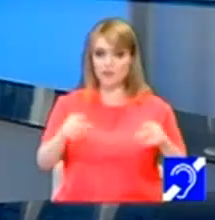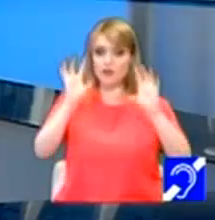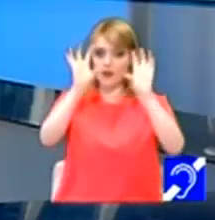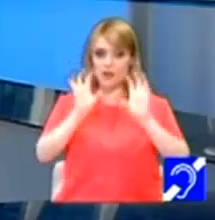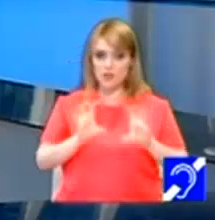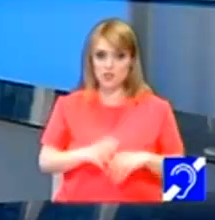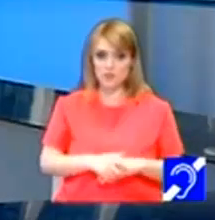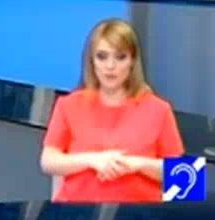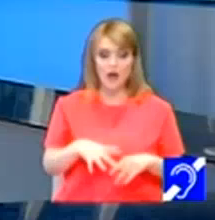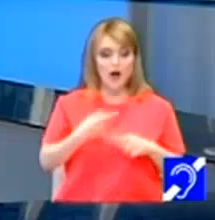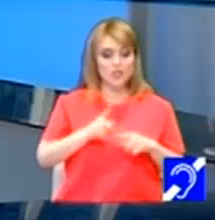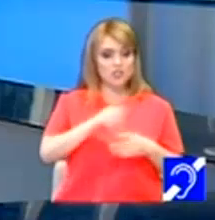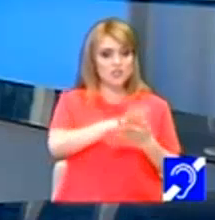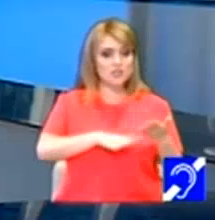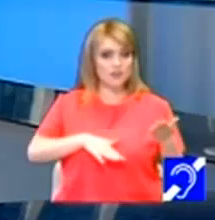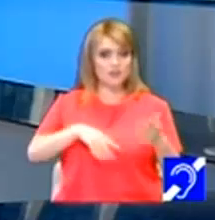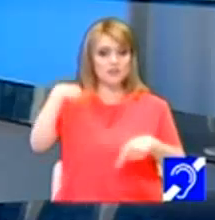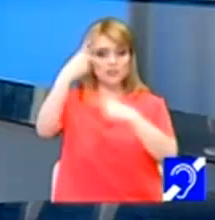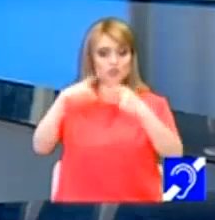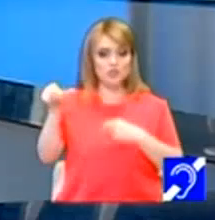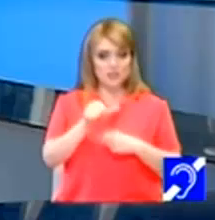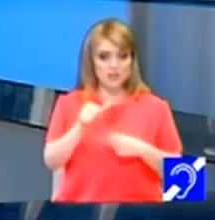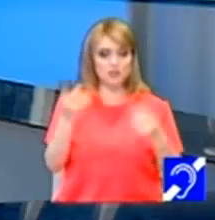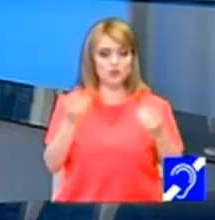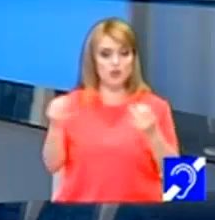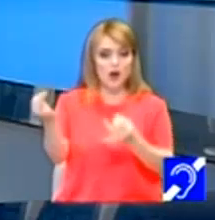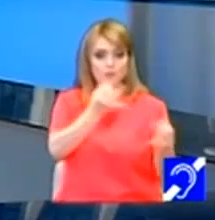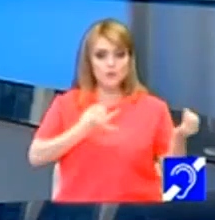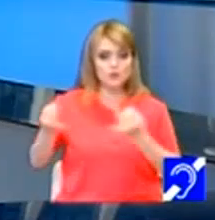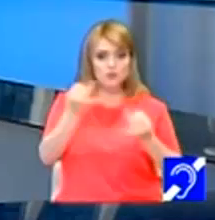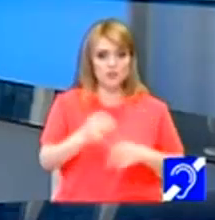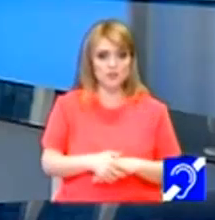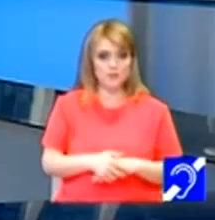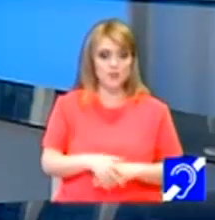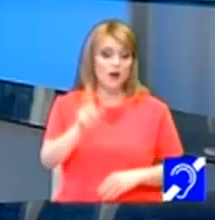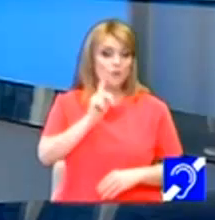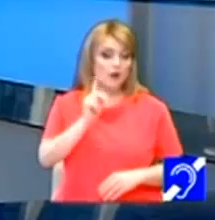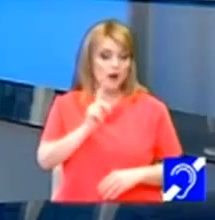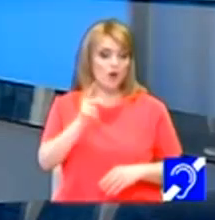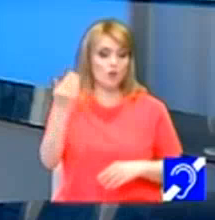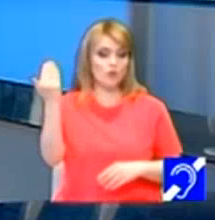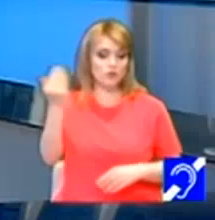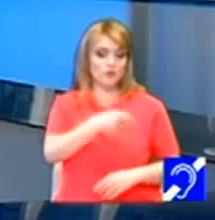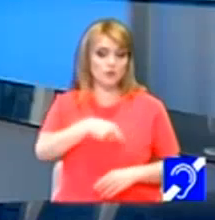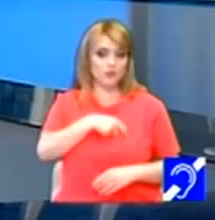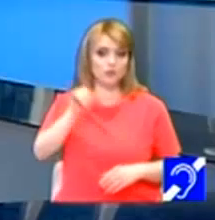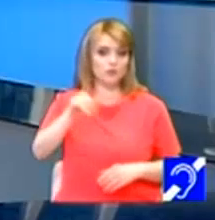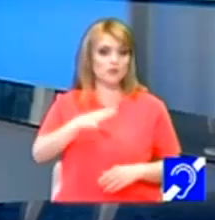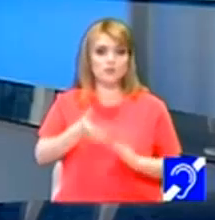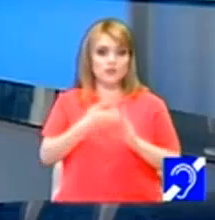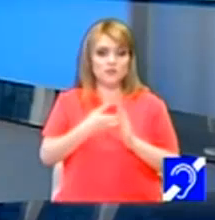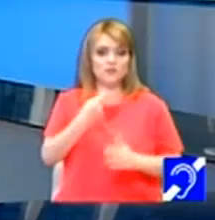să fie dezbătută săptămâna viitoare în plenul Parlamentului. Deocamdată, opoziția nu are suficiente voturi pentru a da jos guvernul